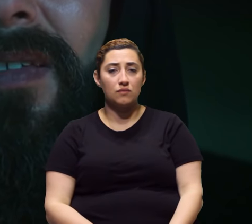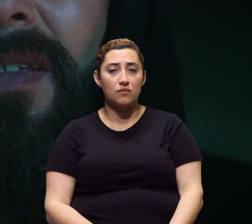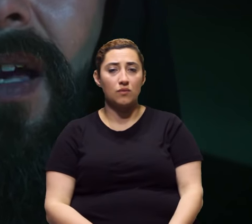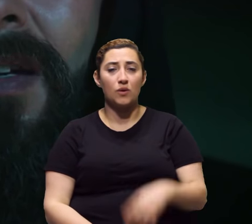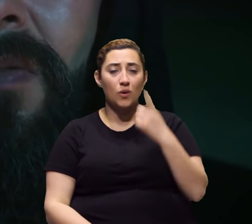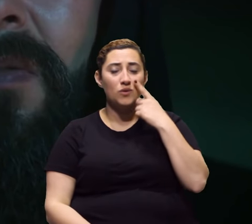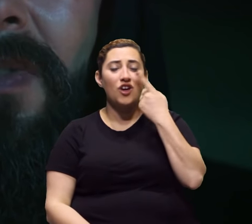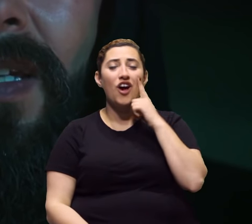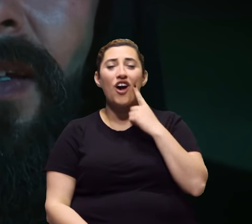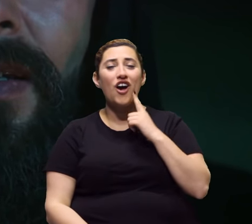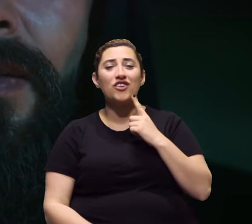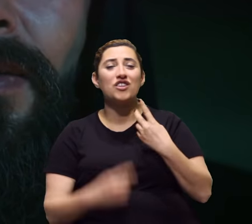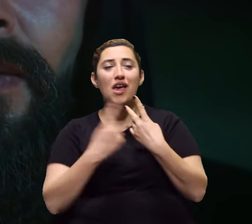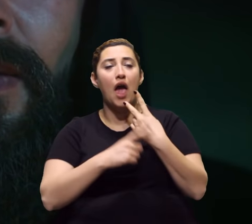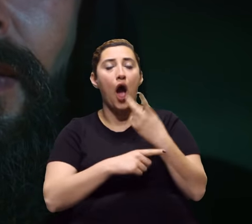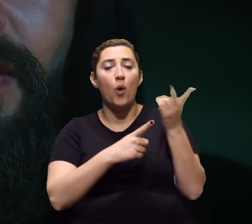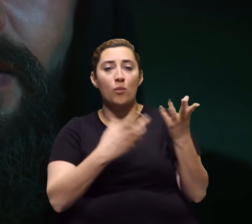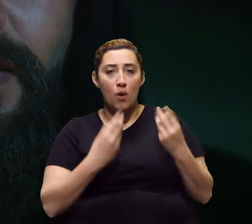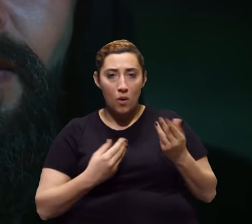Gözü yaşlı Yakub ile.